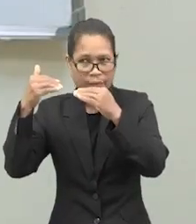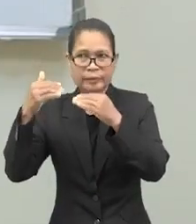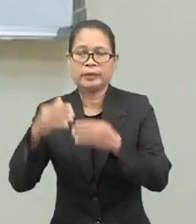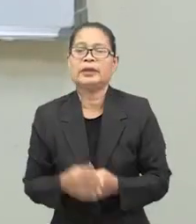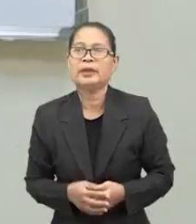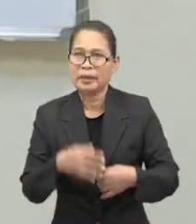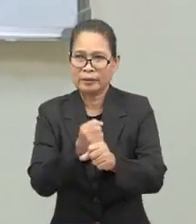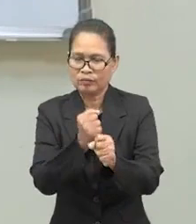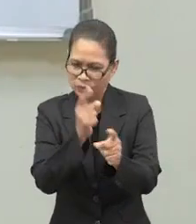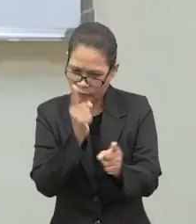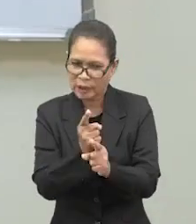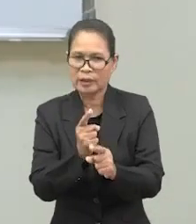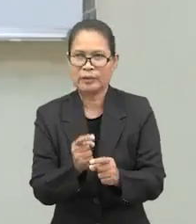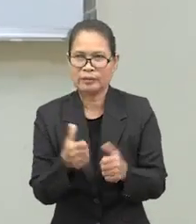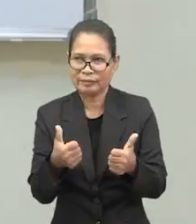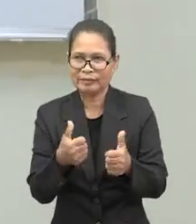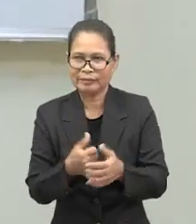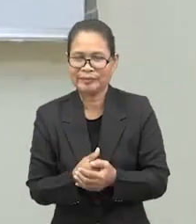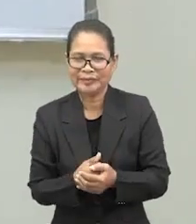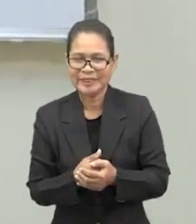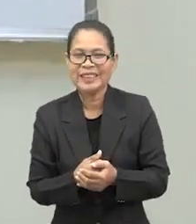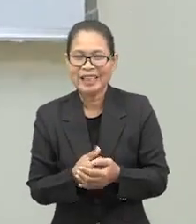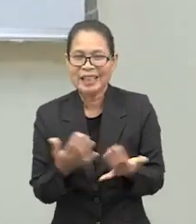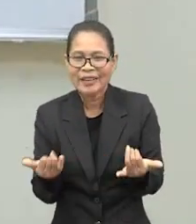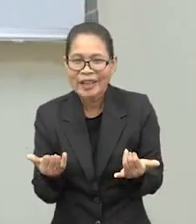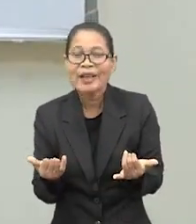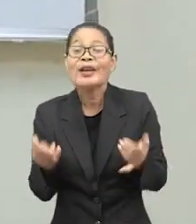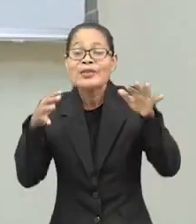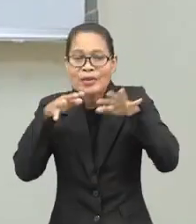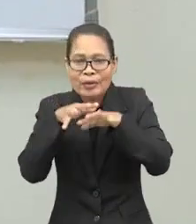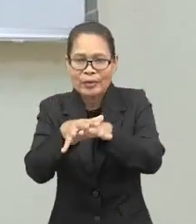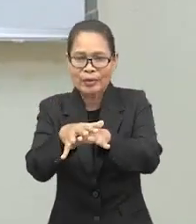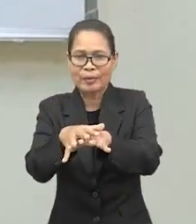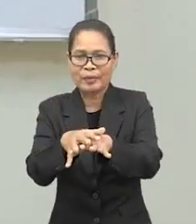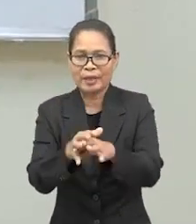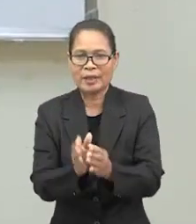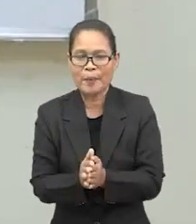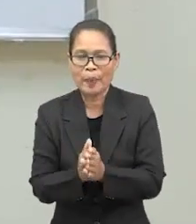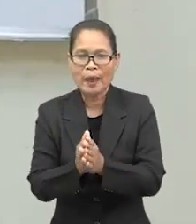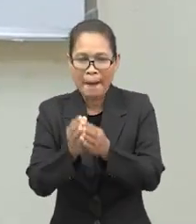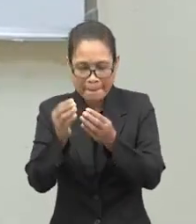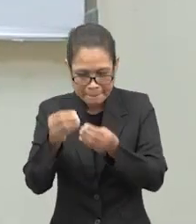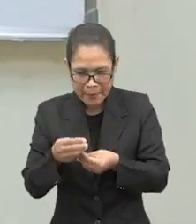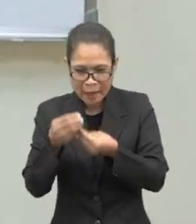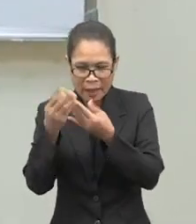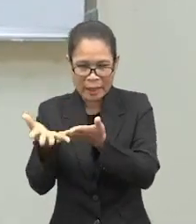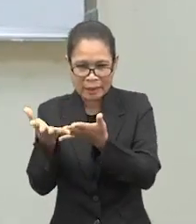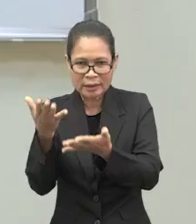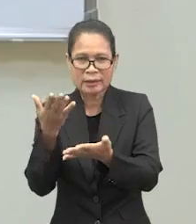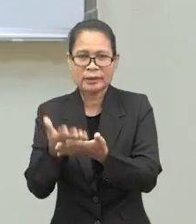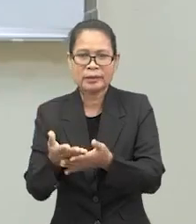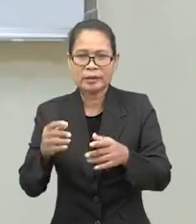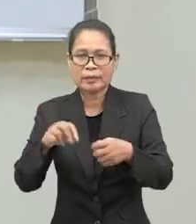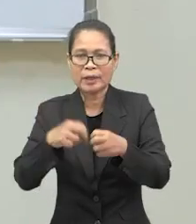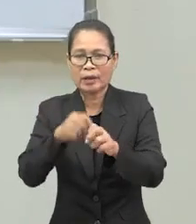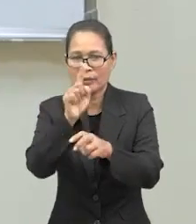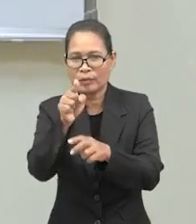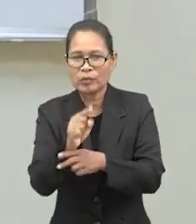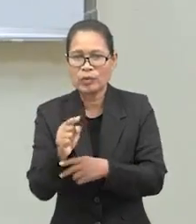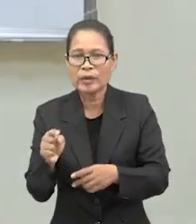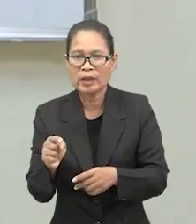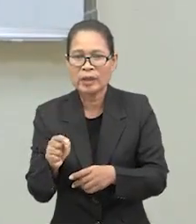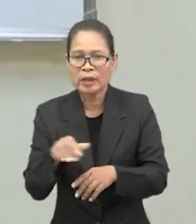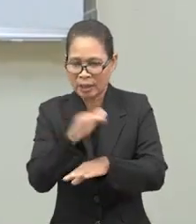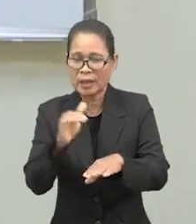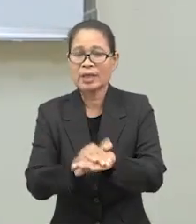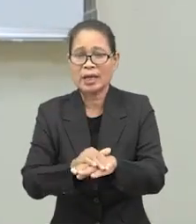nè các đối tượng khâm thà con nâng thua trở chà ấy lời đấy xong con cho ruộng cho mùi nè các đối tượng bầm bấy bằng ca chầm